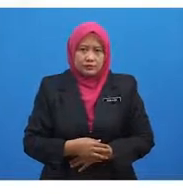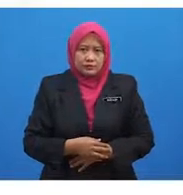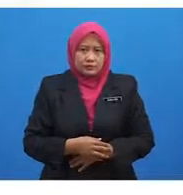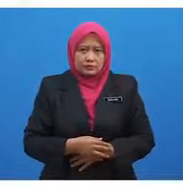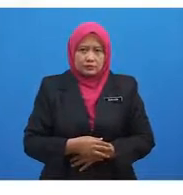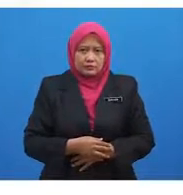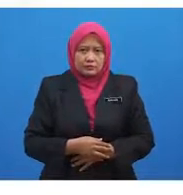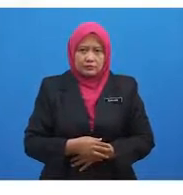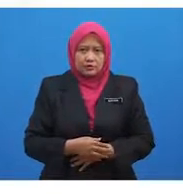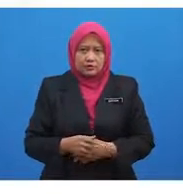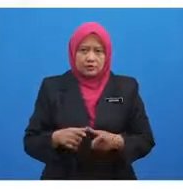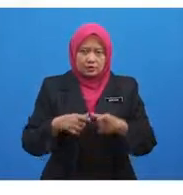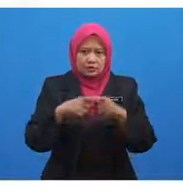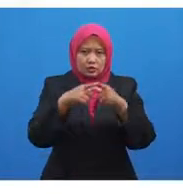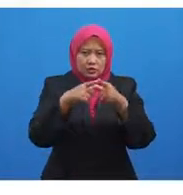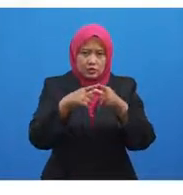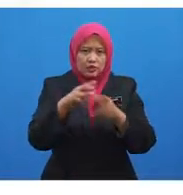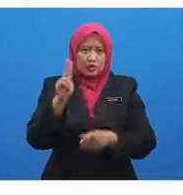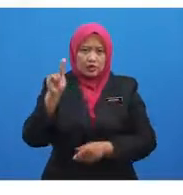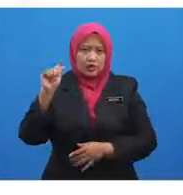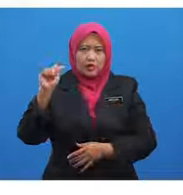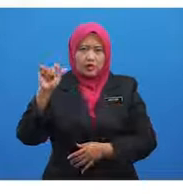berjenang berbatu kawin.